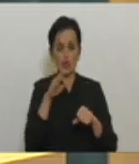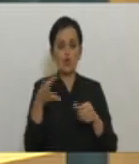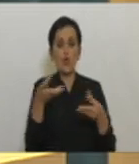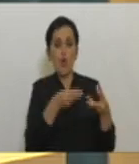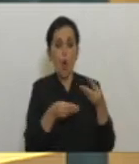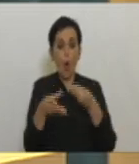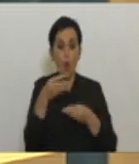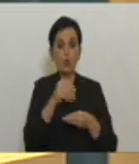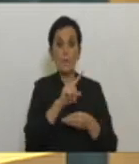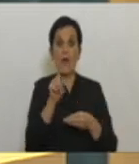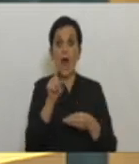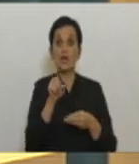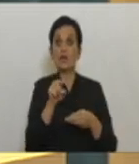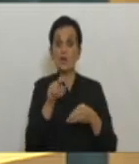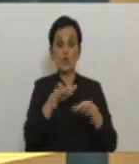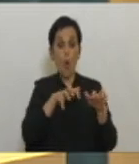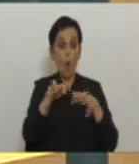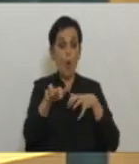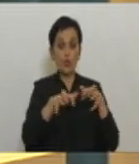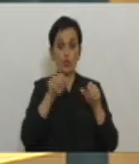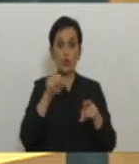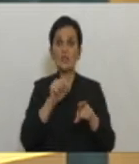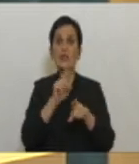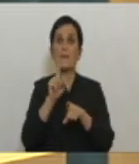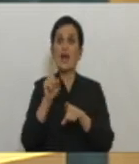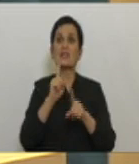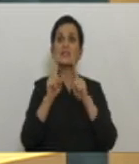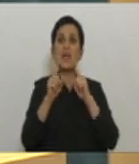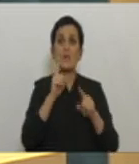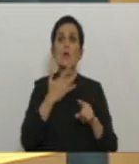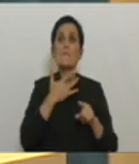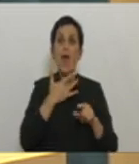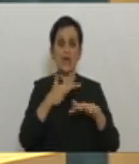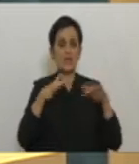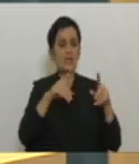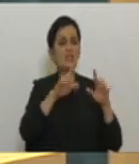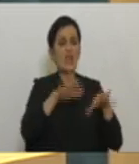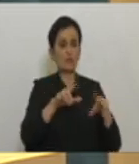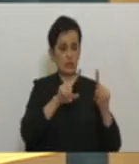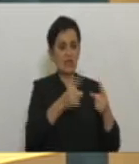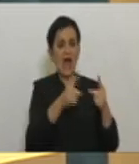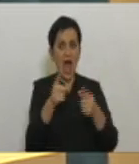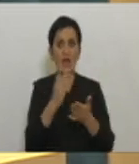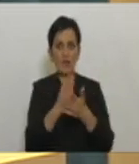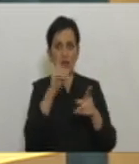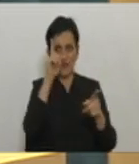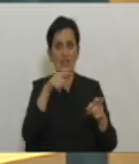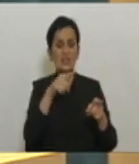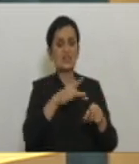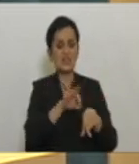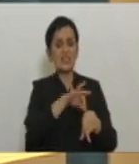მაგრამ იმისი მასშტაბი აბსოლუტურად სხვა არის და რამდენი მერი და საკრებულოს თავმჯდომარეა დაკავებული, იმასაც მიხედეთ. ქტკივათ ვიცი ეს